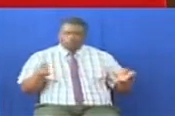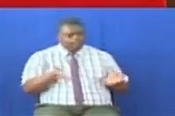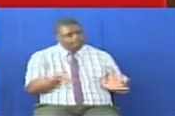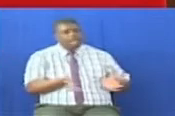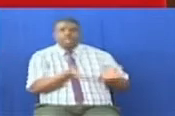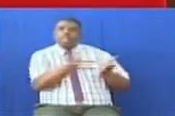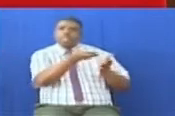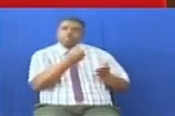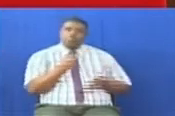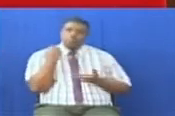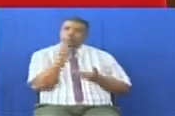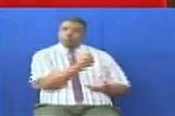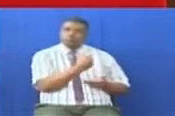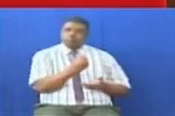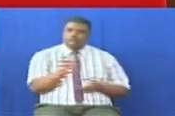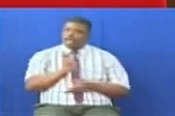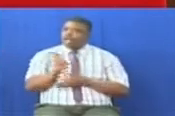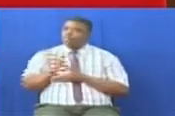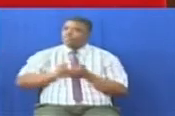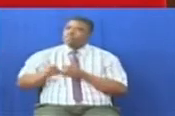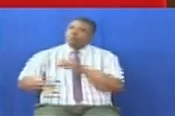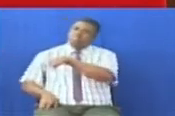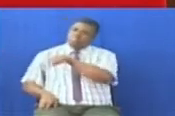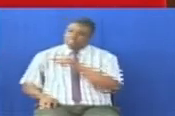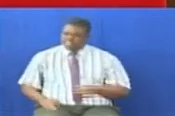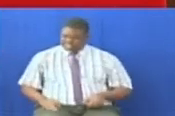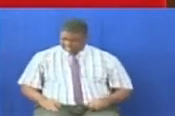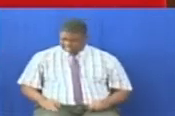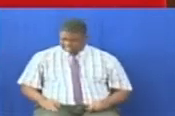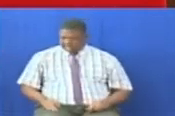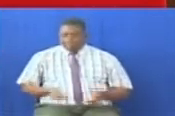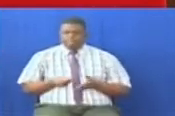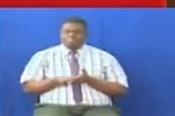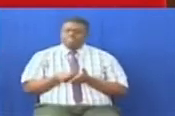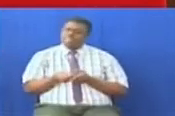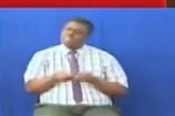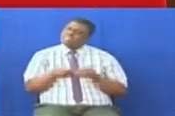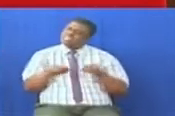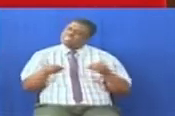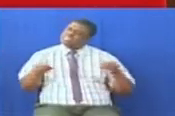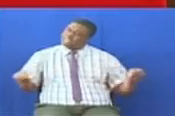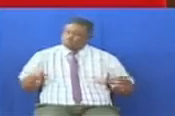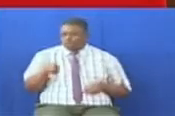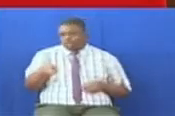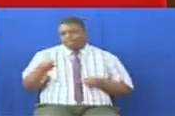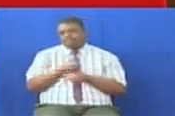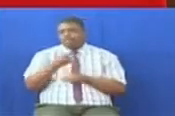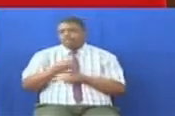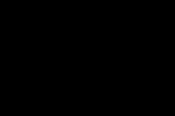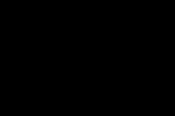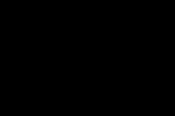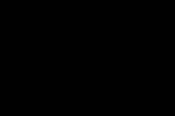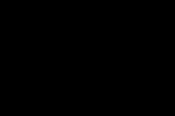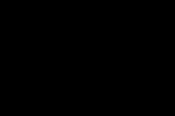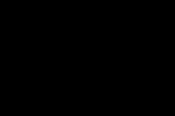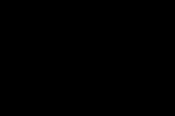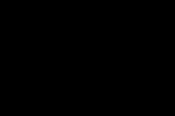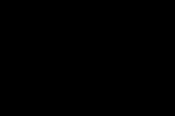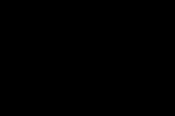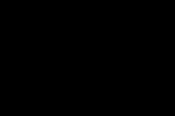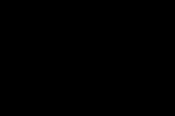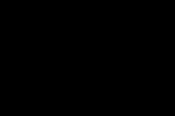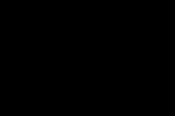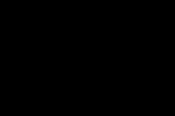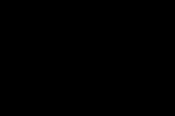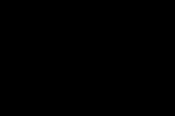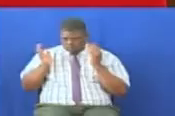zetu. Mheshimiwa Naibu Spika, pesa nyingi sana kucheleweshwa kwa pesa hizi kumefanya miradi mingi katika halmashauri